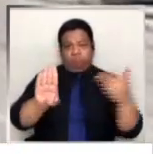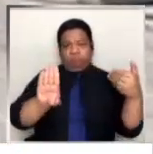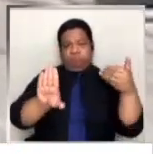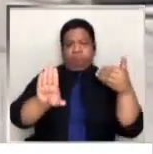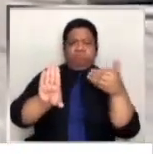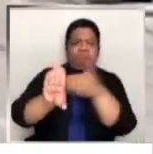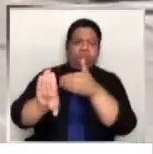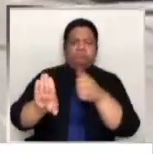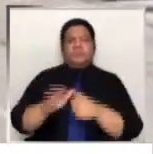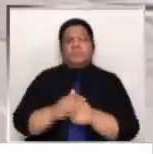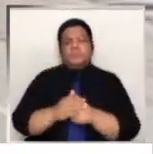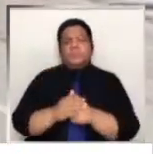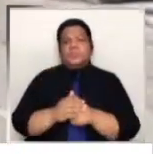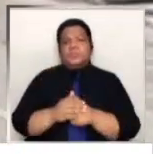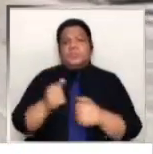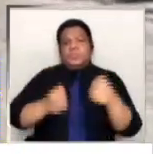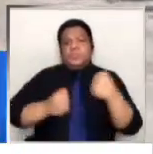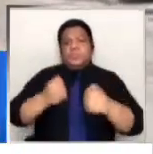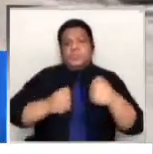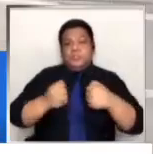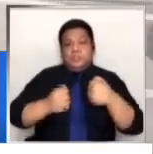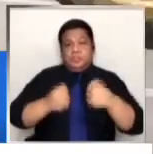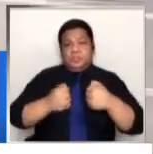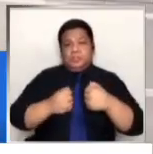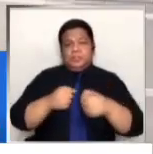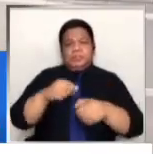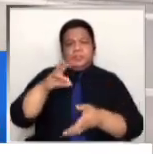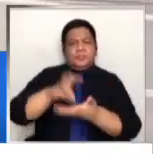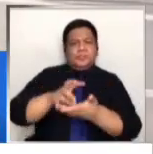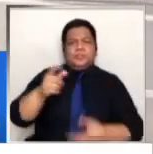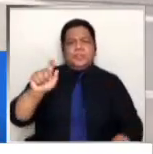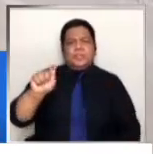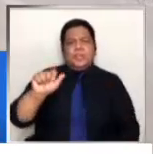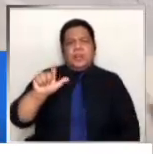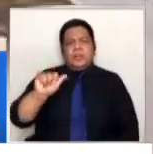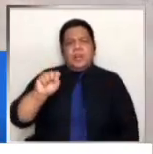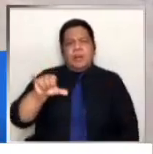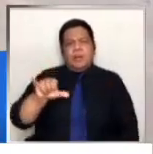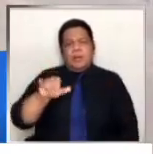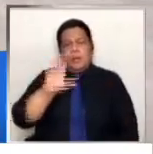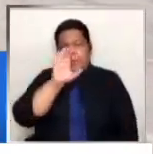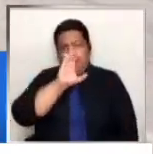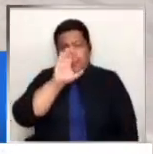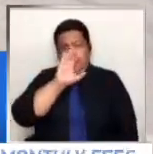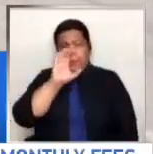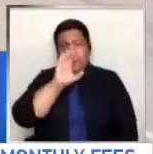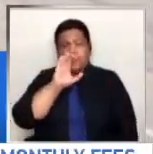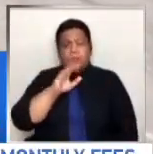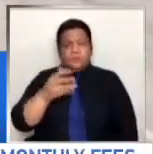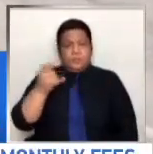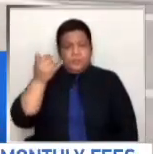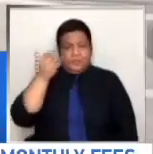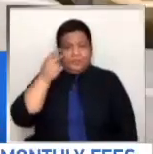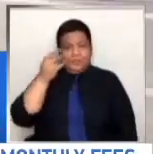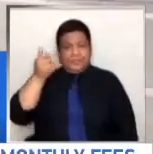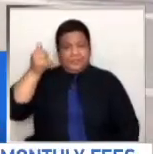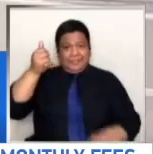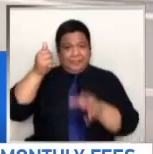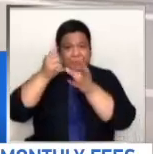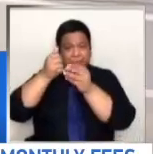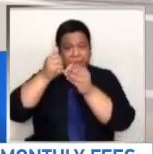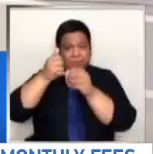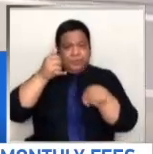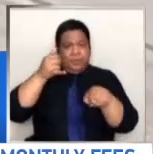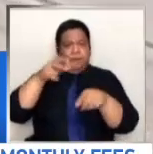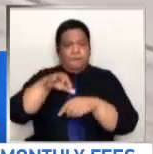Isang kotse ang sumalpok sa isang bahay sa Talisay, Cebu. Sa kuha ng CCTV, kitang napakabilis sa takbo ng dilaw na kotse. Paglagpas